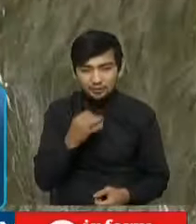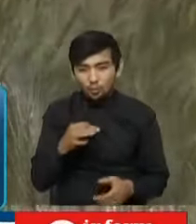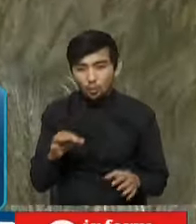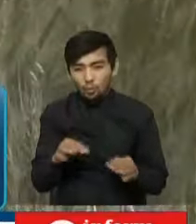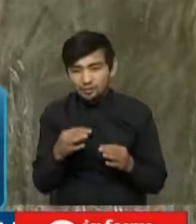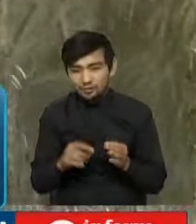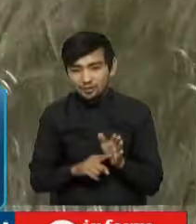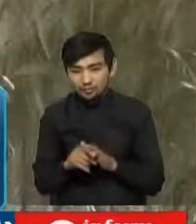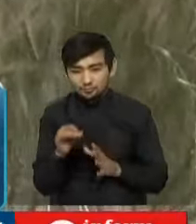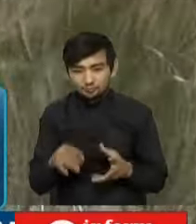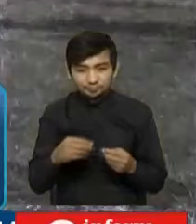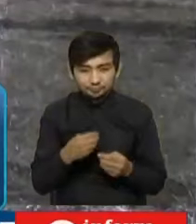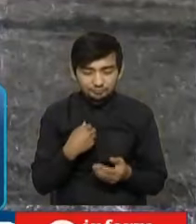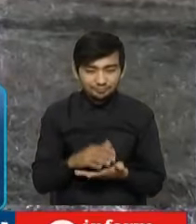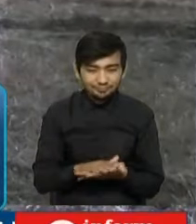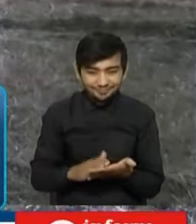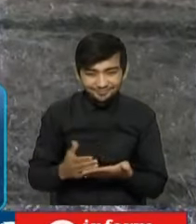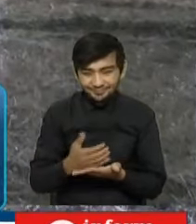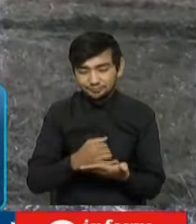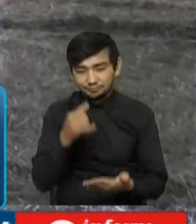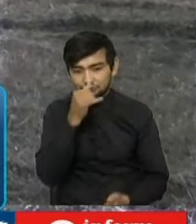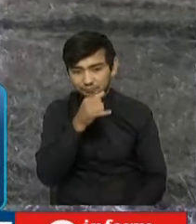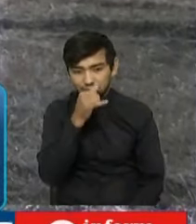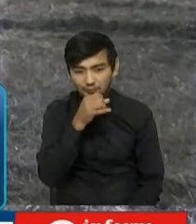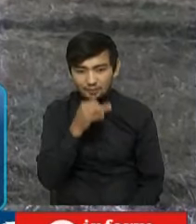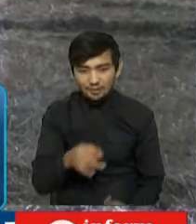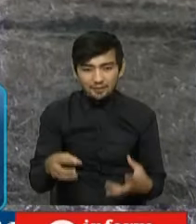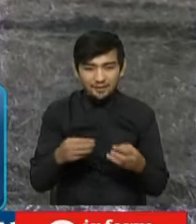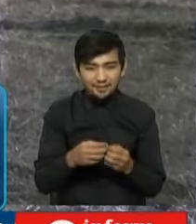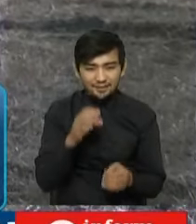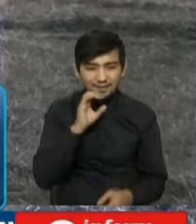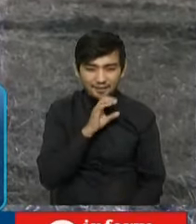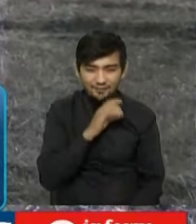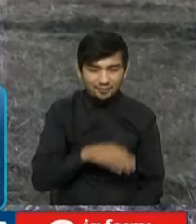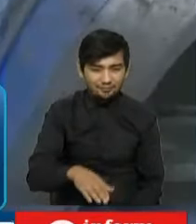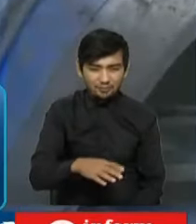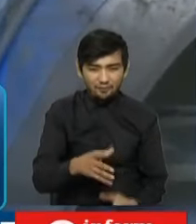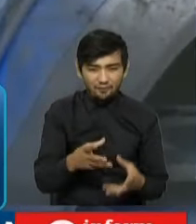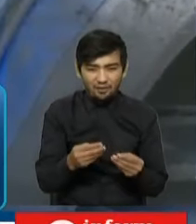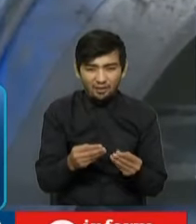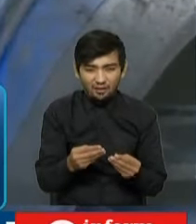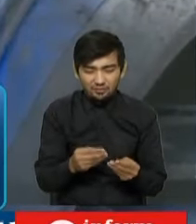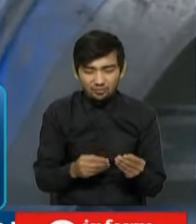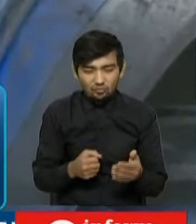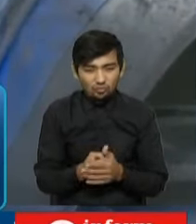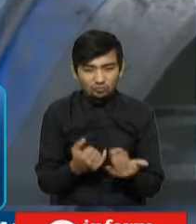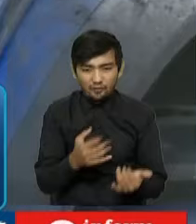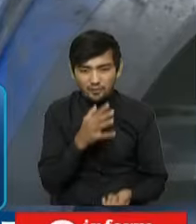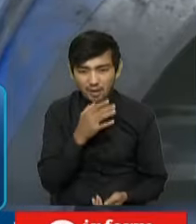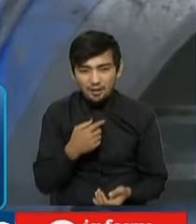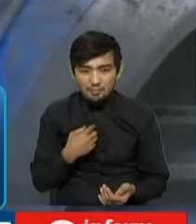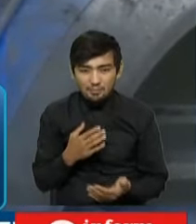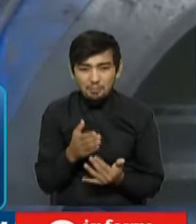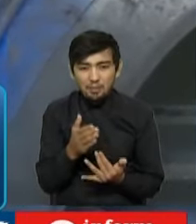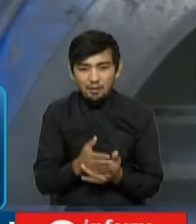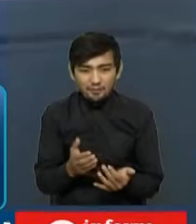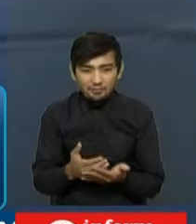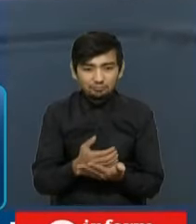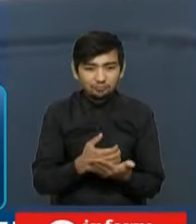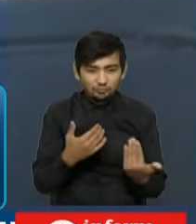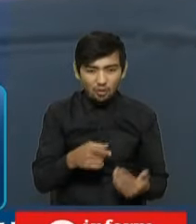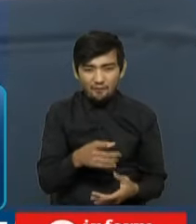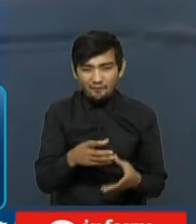позволяют завершить уборочную страду. До сих пор зерно на полях северного региона остается влажным. Убрать получается лишь часть, да и оно от